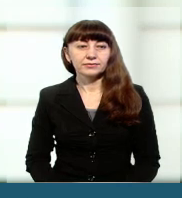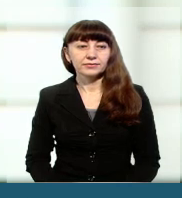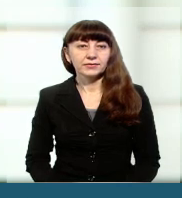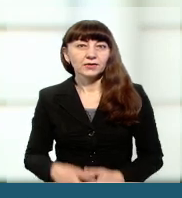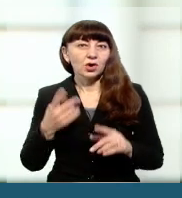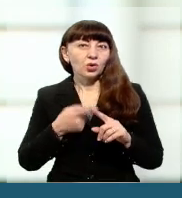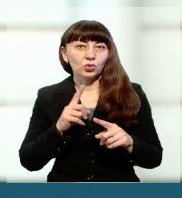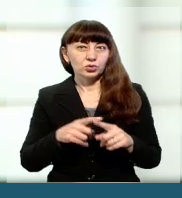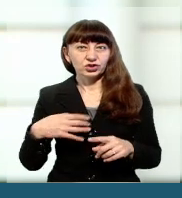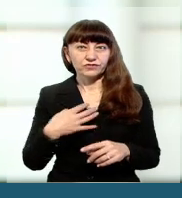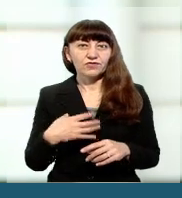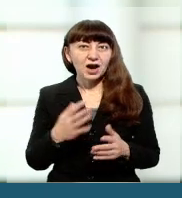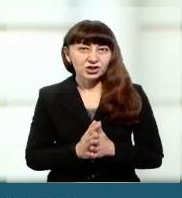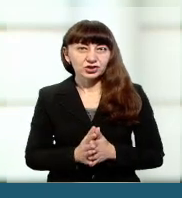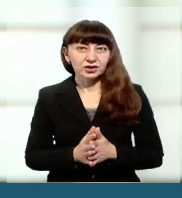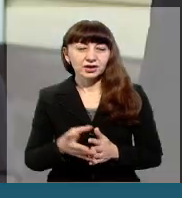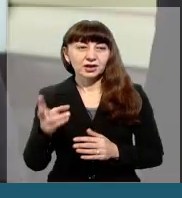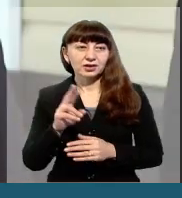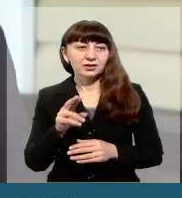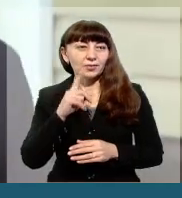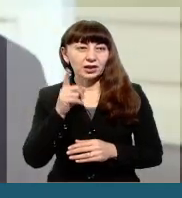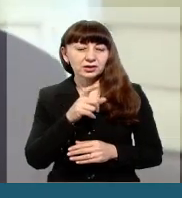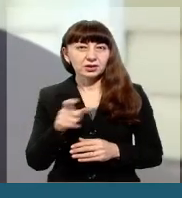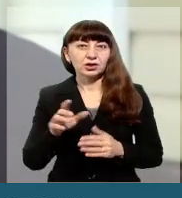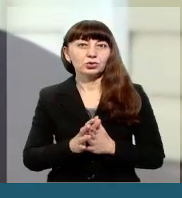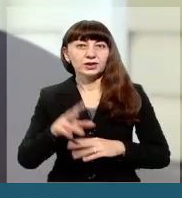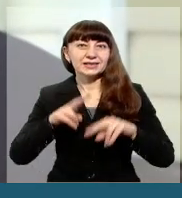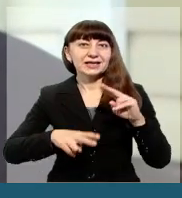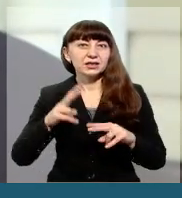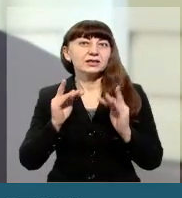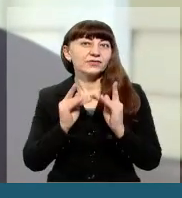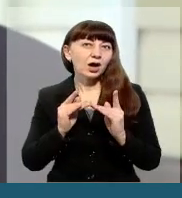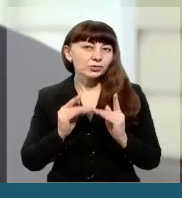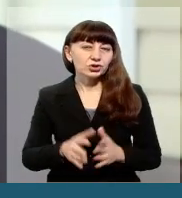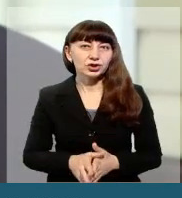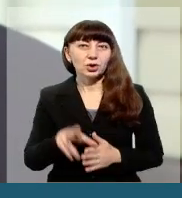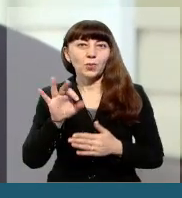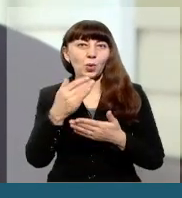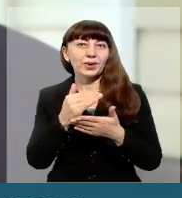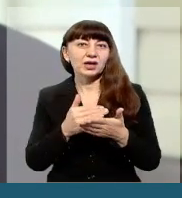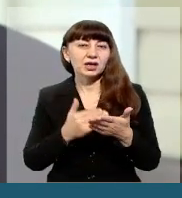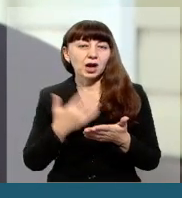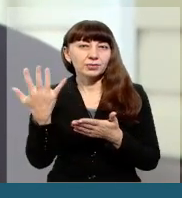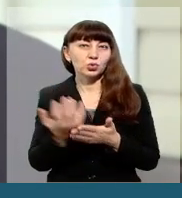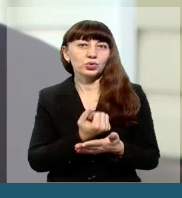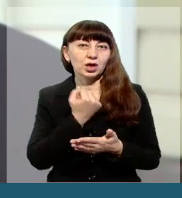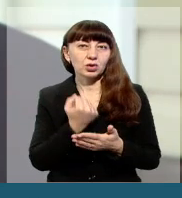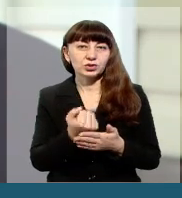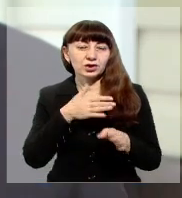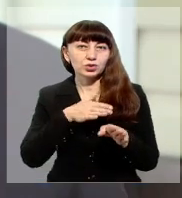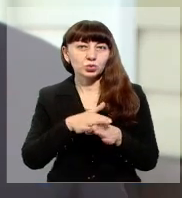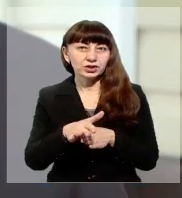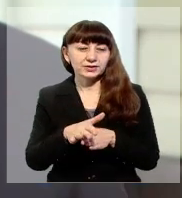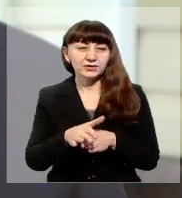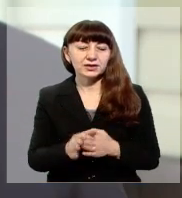жасауға өз үлестерін қосады деген үміттеміз. Строительство общежитий на 320 мест. Бағдарлама аясында 324 орындық